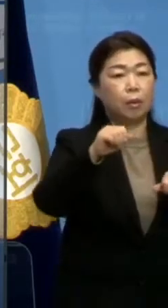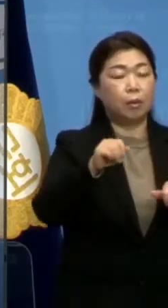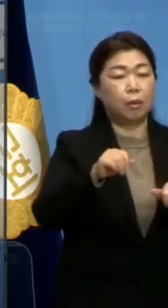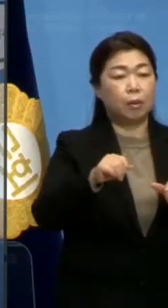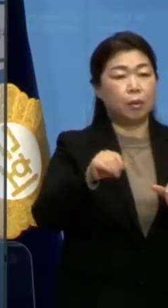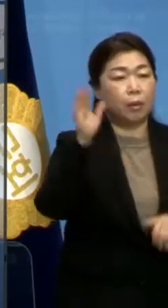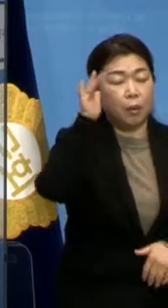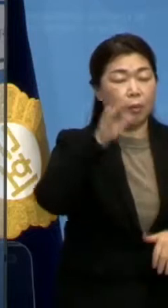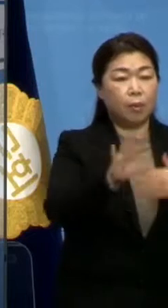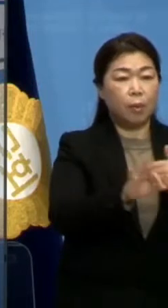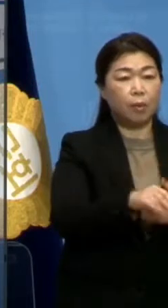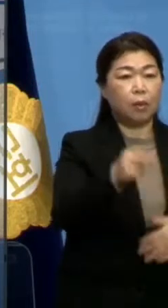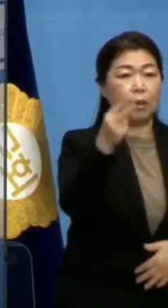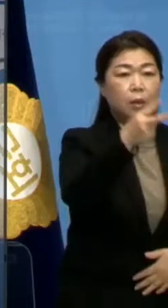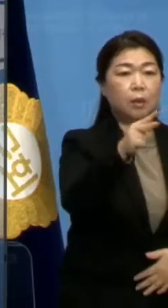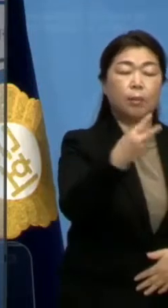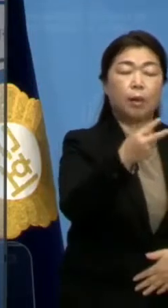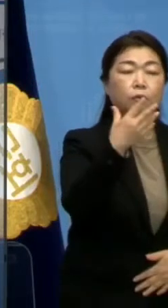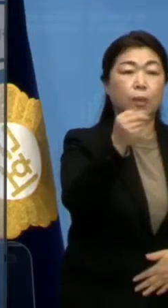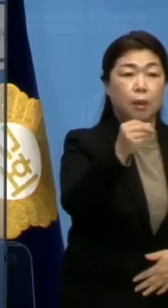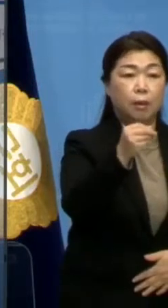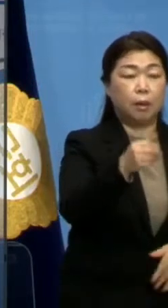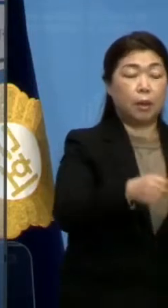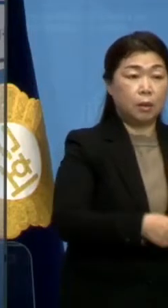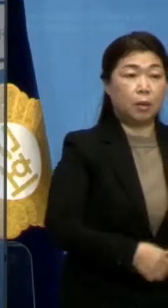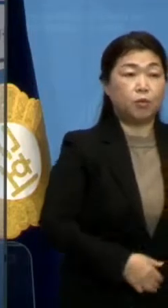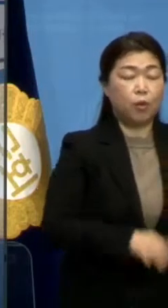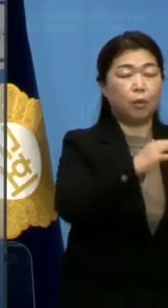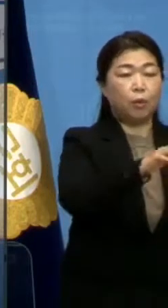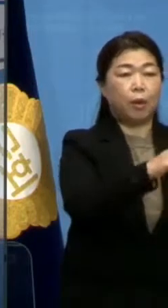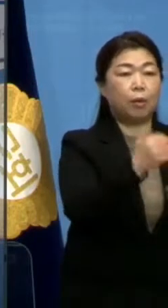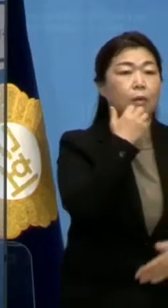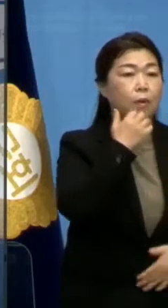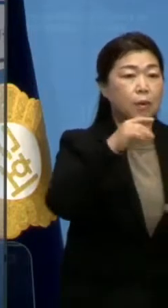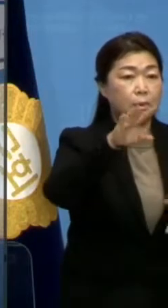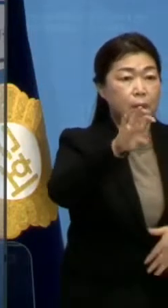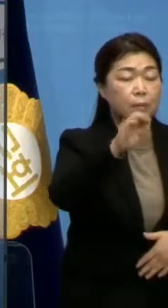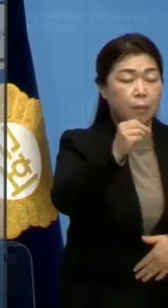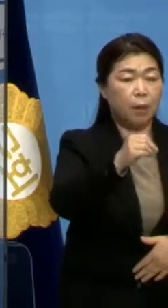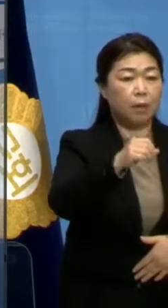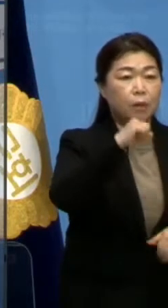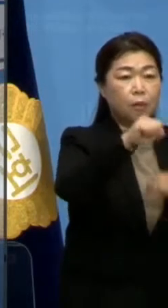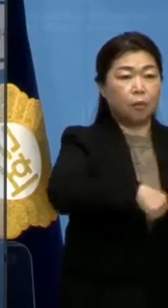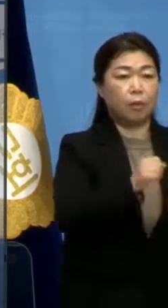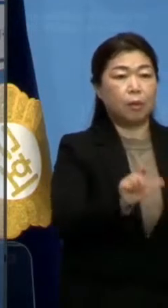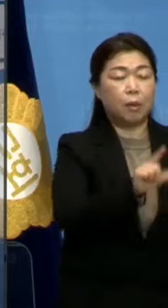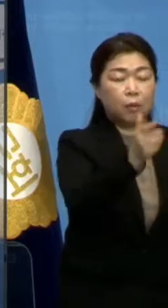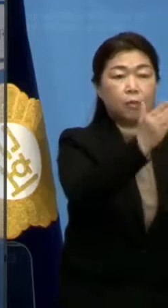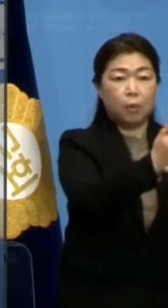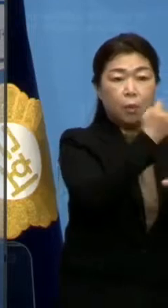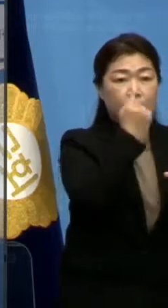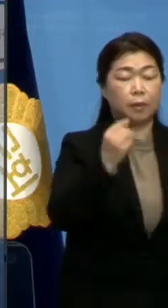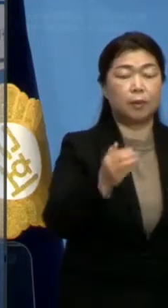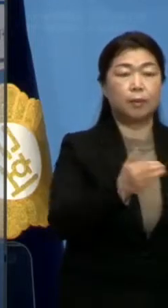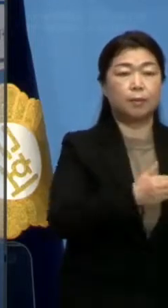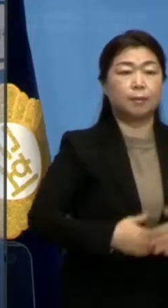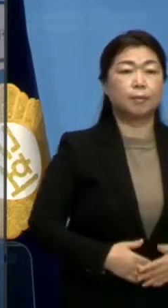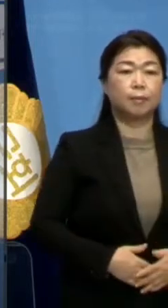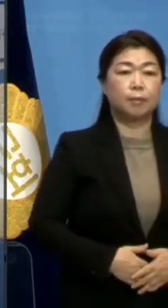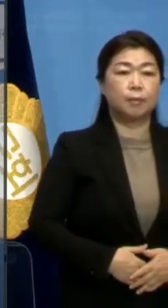마리 2019년 동기입니다 서울에만 약 40만 마리가 살고 있는 것으로 파악되고 있습니다